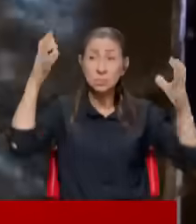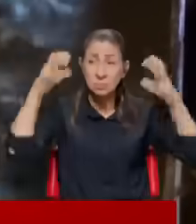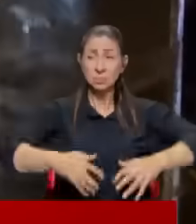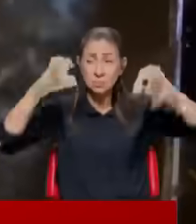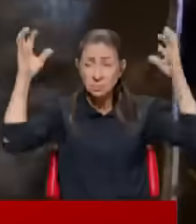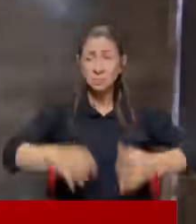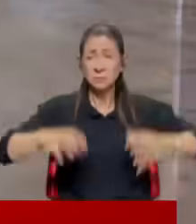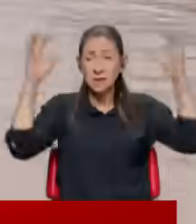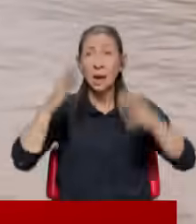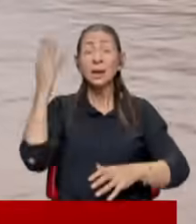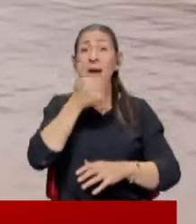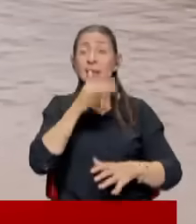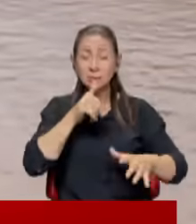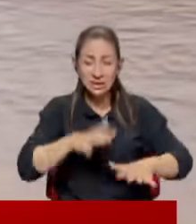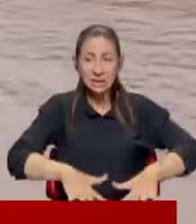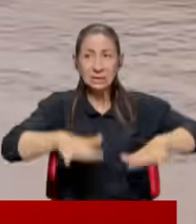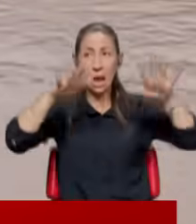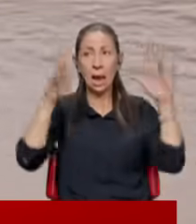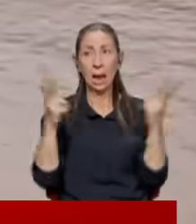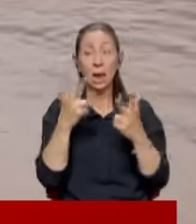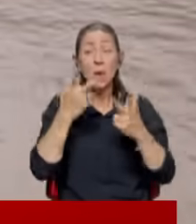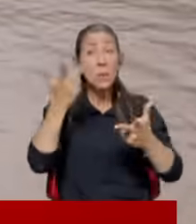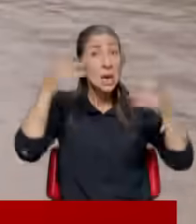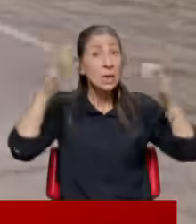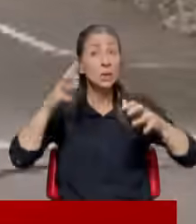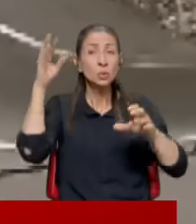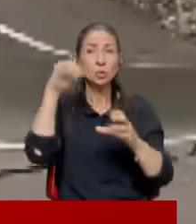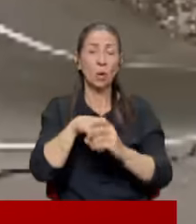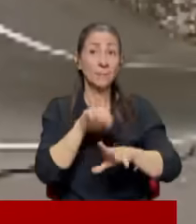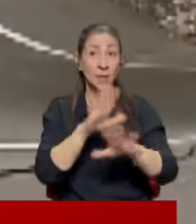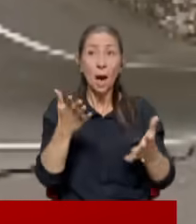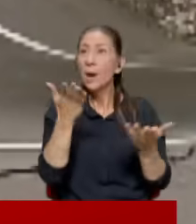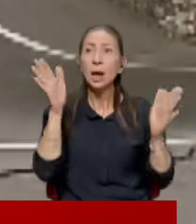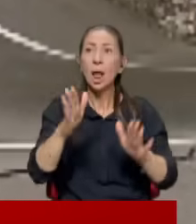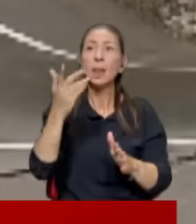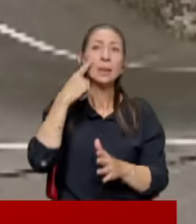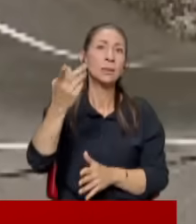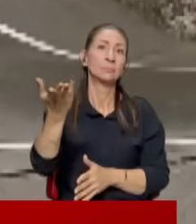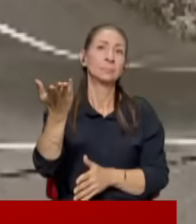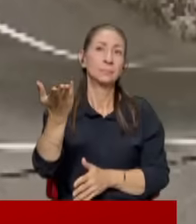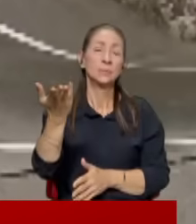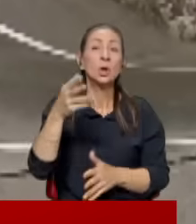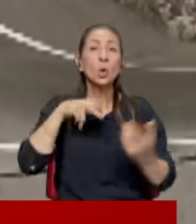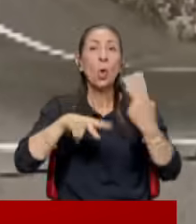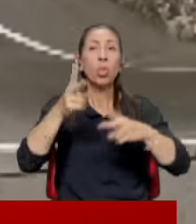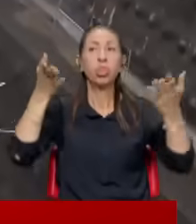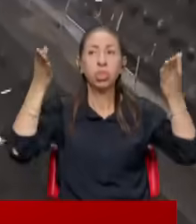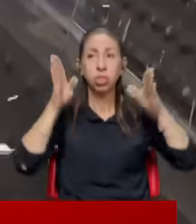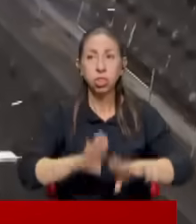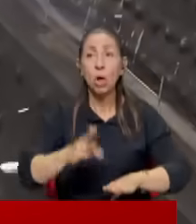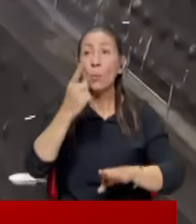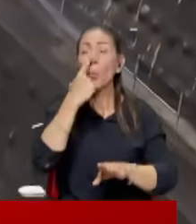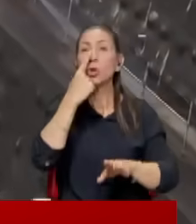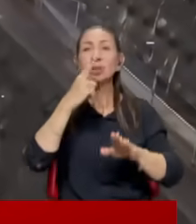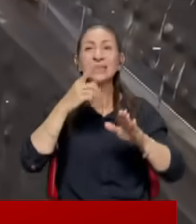yağan yağmurla Karadeniz sele teslim oldu. Kuvvetli yağışlar sona erdi ama geride bu görüntüler kaldı. Yollar çöktü. Bolu